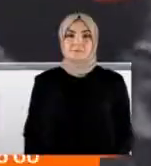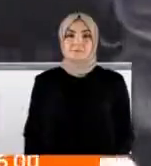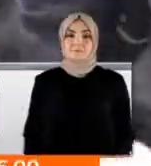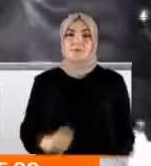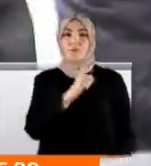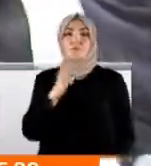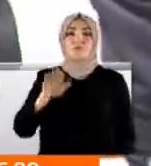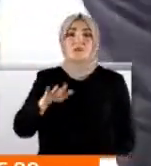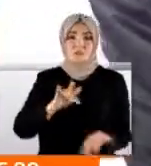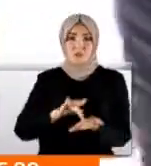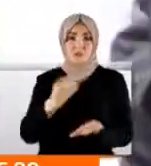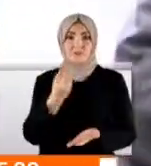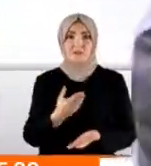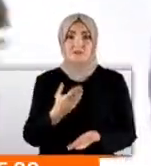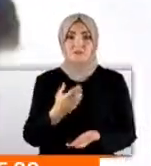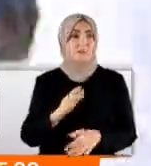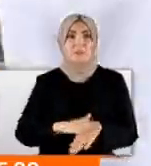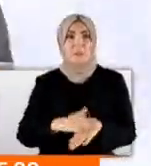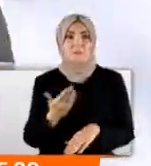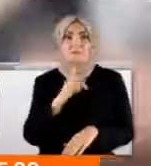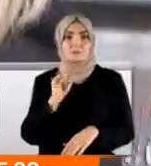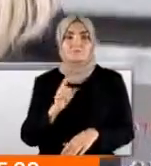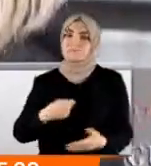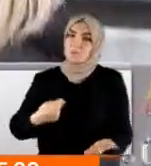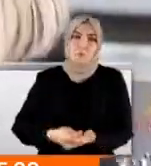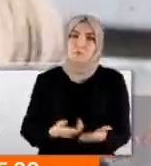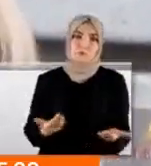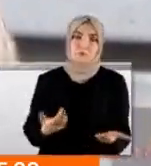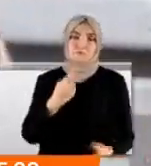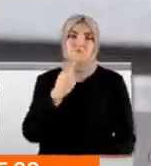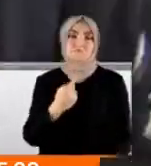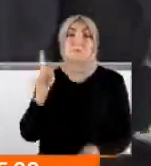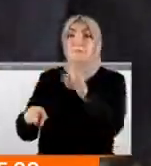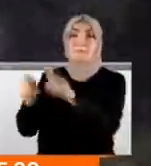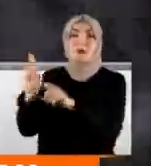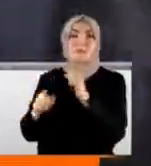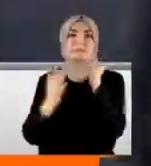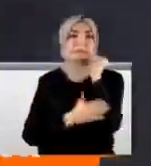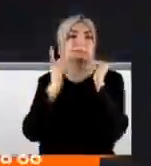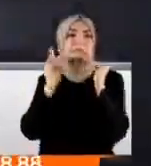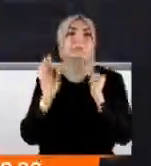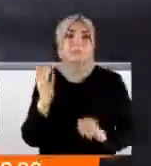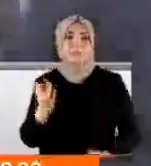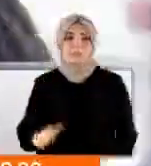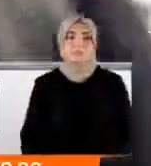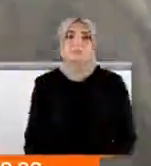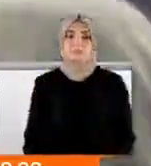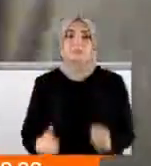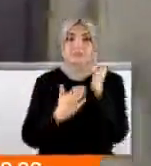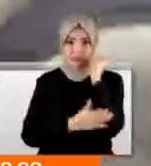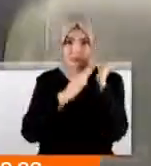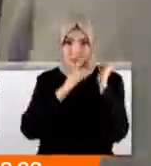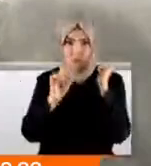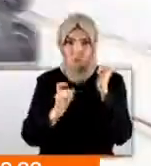900 lira ceza. Evet, evet. Ne yapacaksınız? Ödeyeceğim. Kimi yasa aldırış etmedik. Sigara içiyorsunuz. Evet. Yasak biliyorsunuz